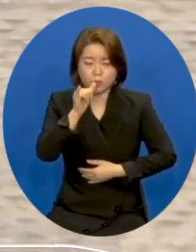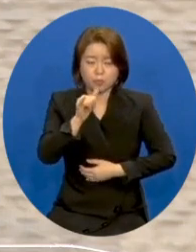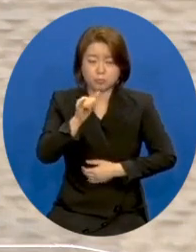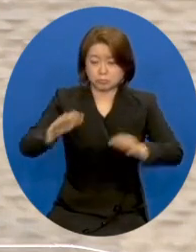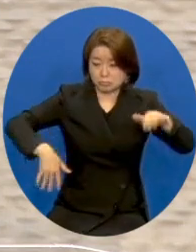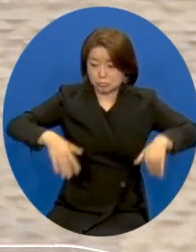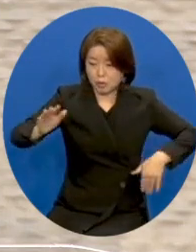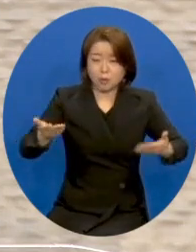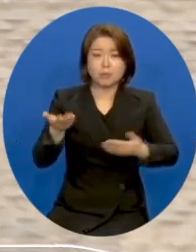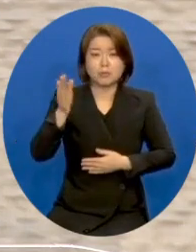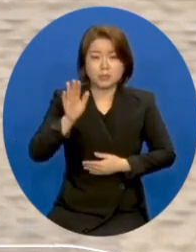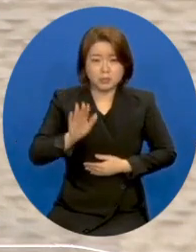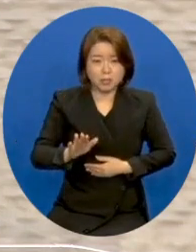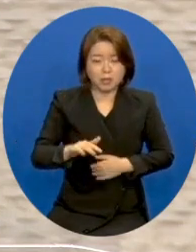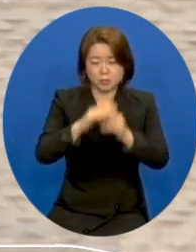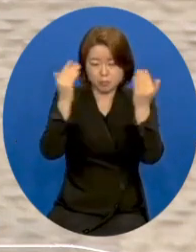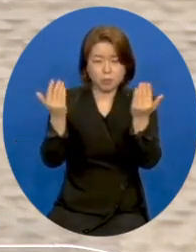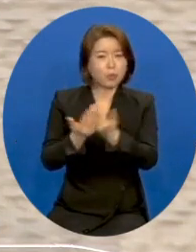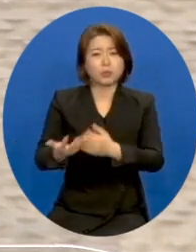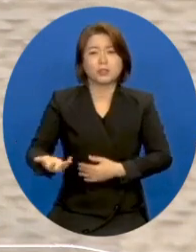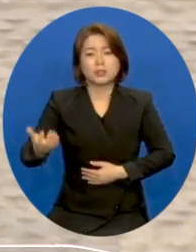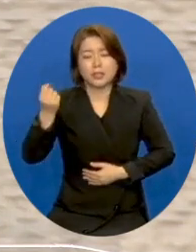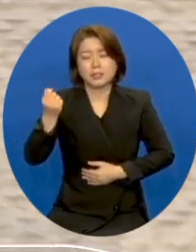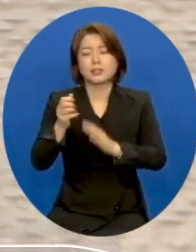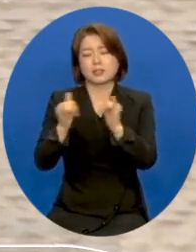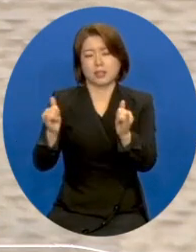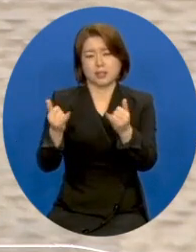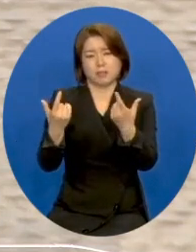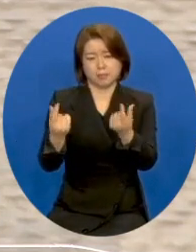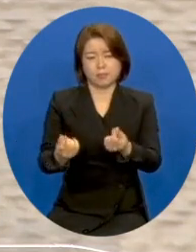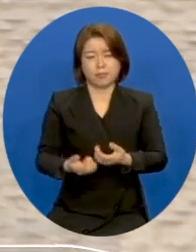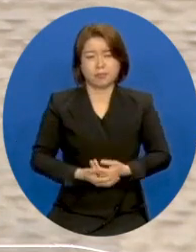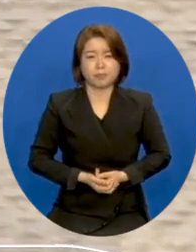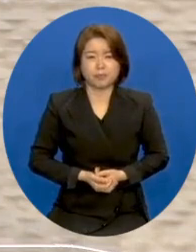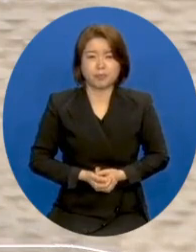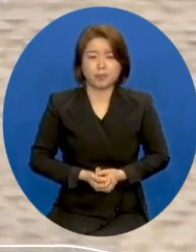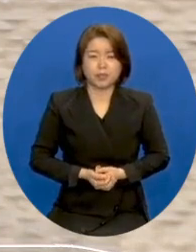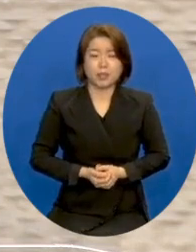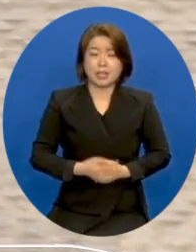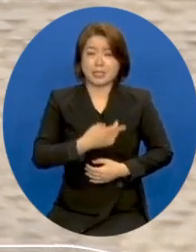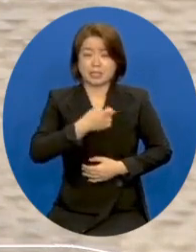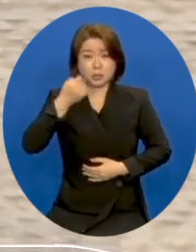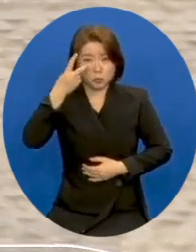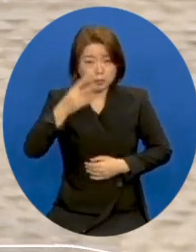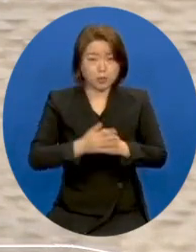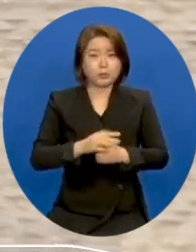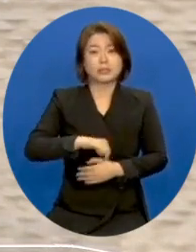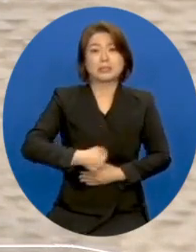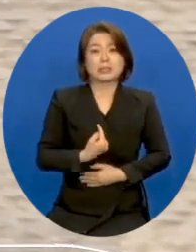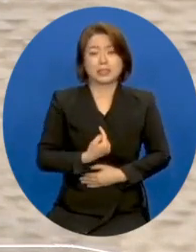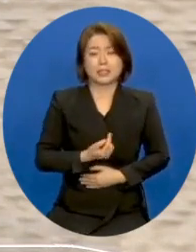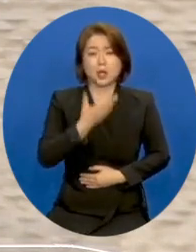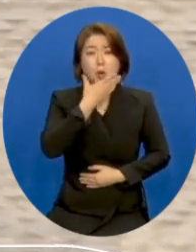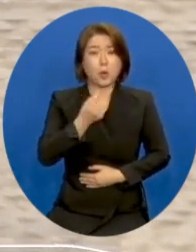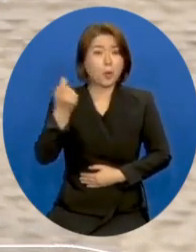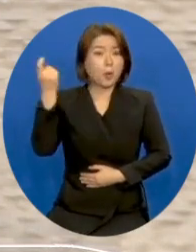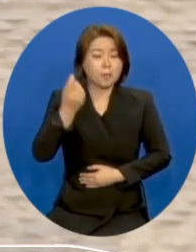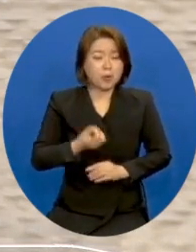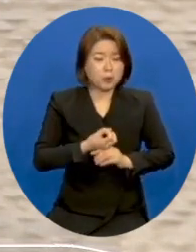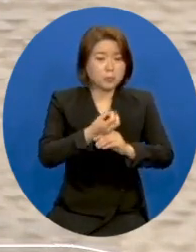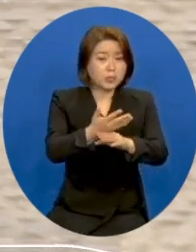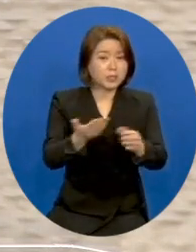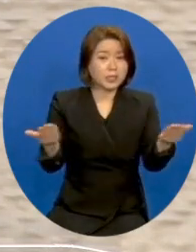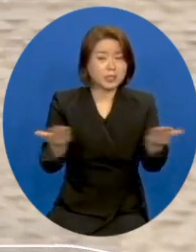같으나 모든 것을 가진 사람입니다. 사도 바울은 자기가 복음 전하는 일을